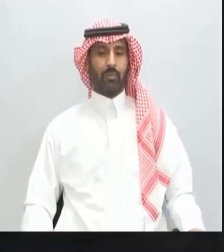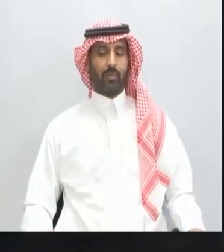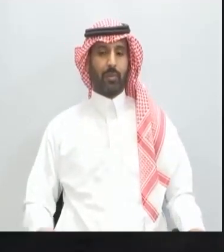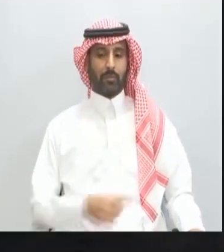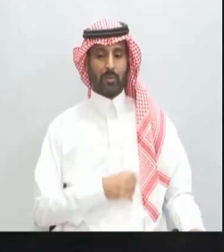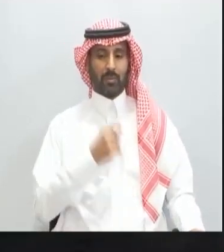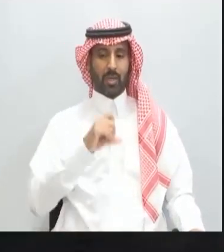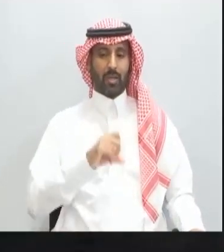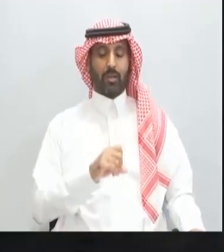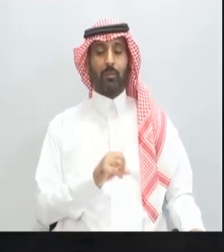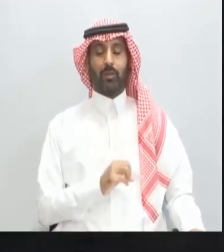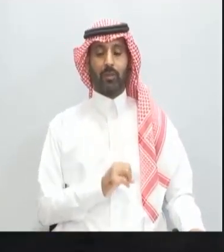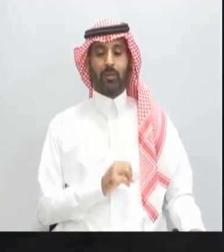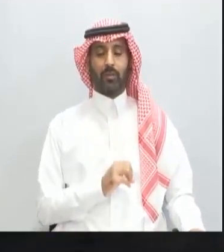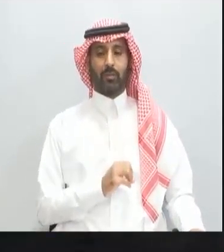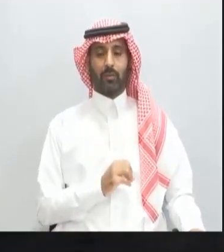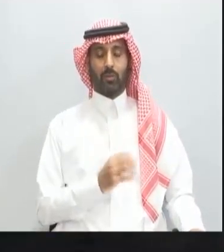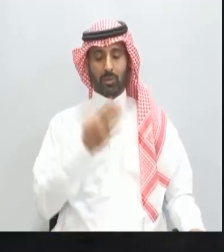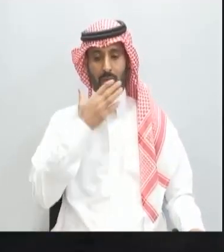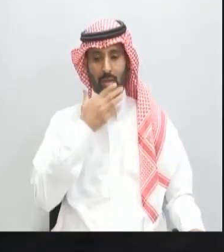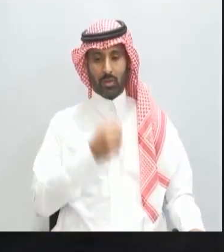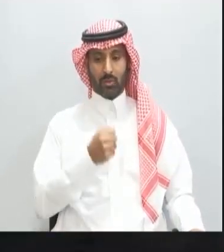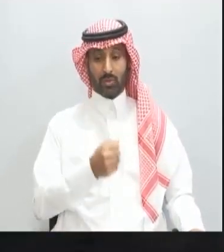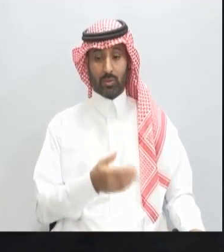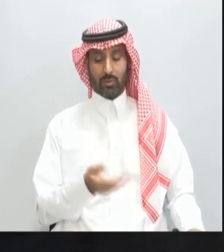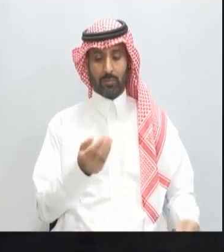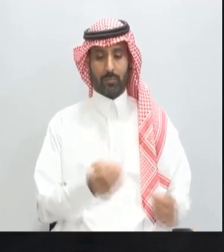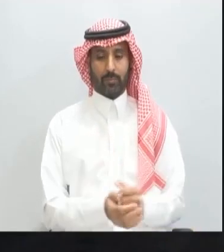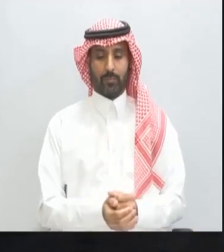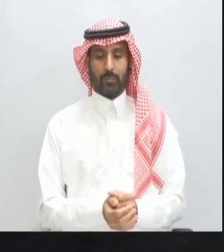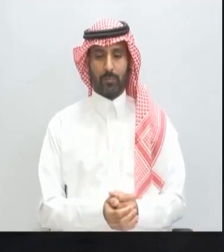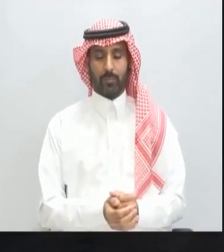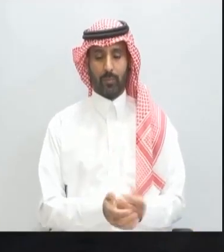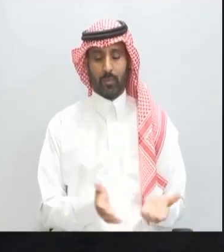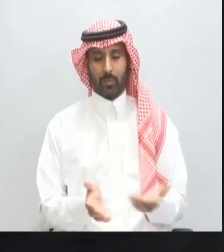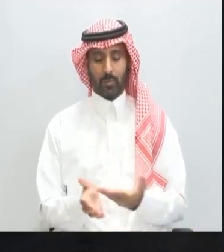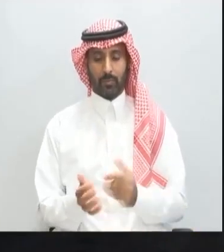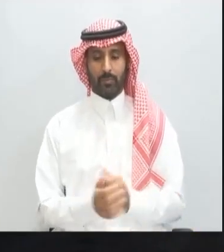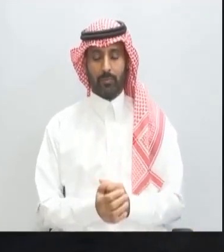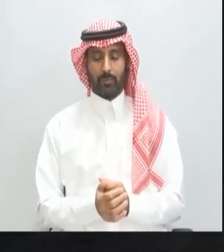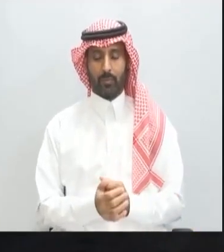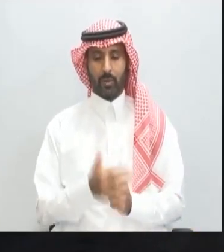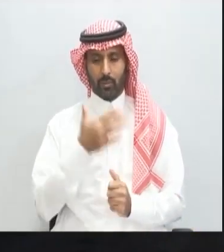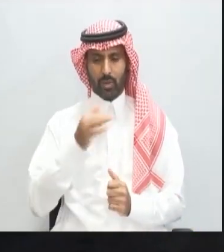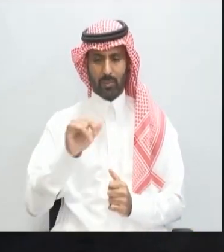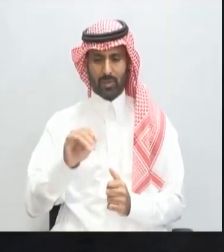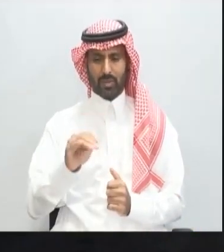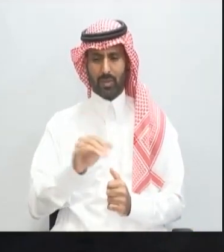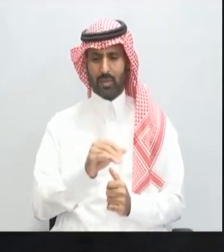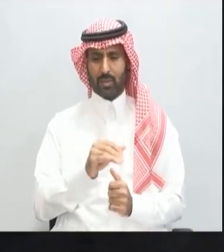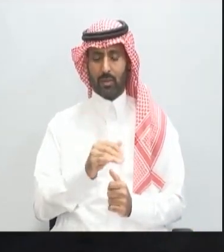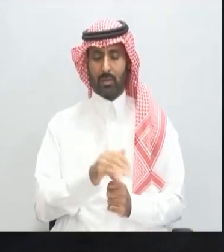بسم الله الرحمن الرحيم والصلاه والسلام على اشرف الانبياء والمرسلين نبينا محمد وعلى